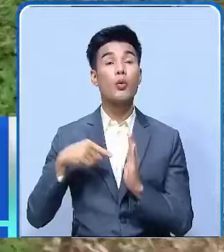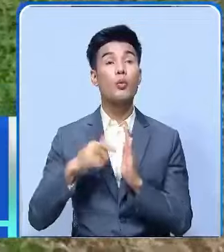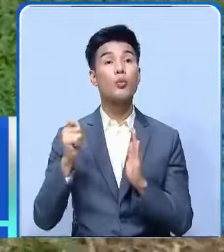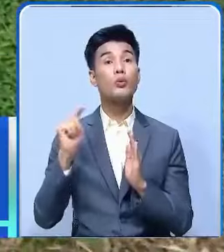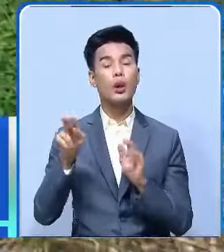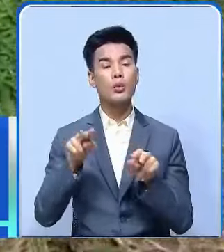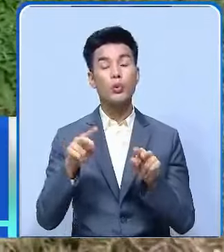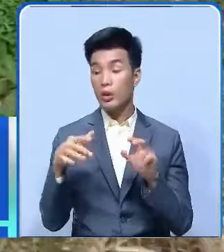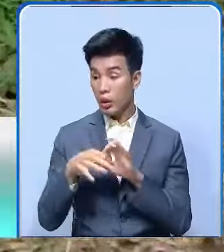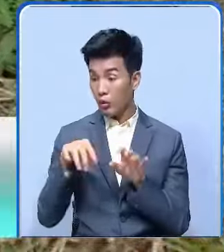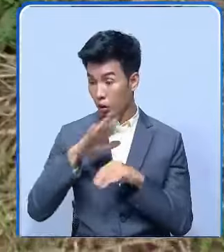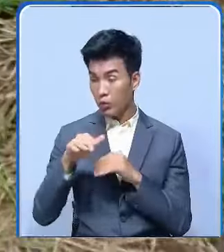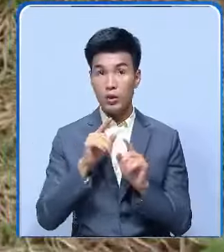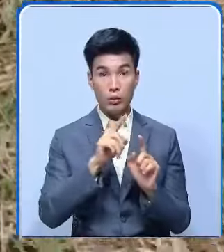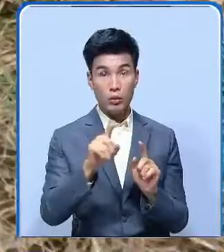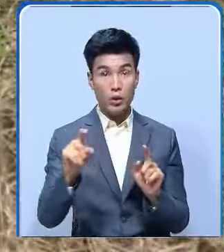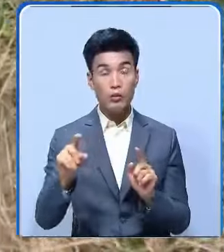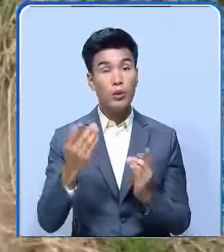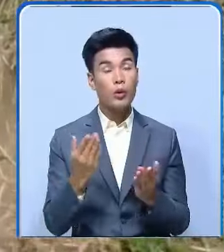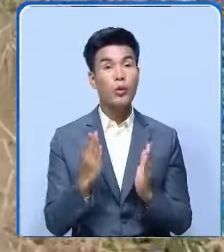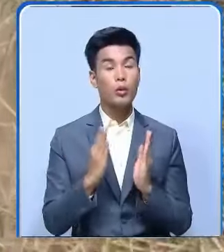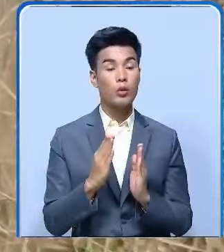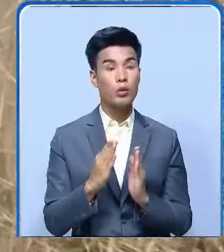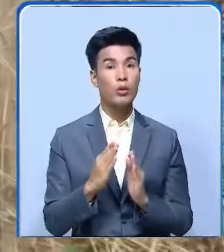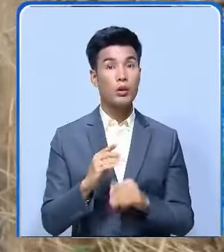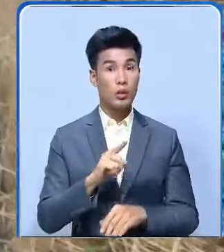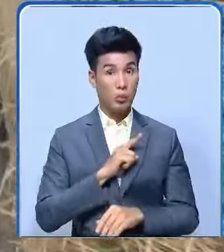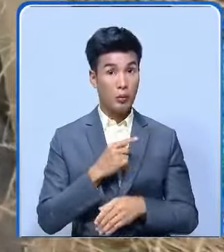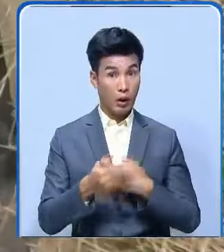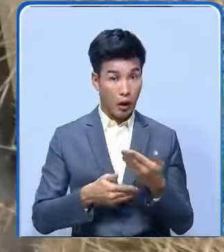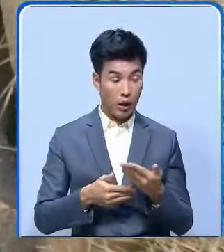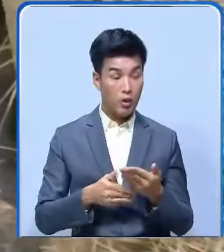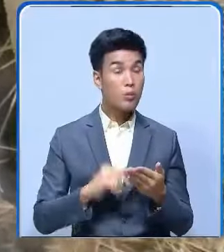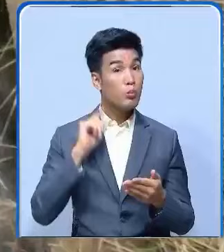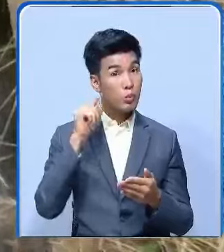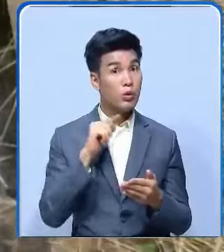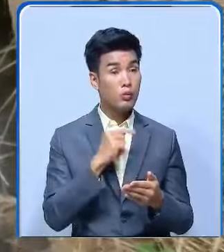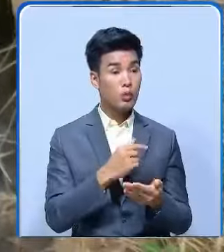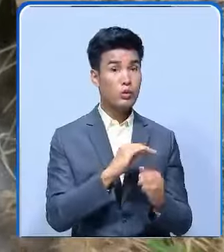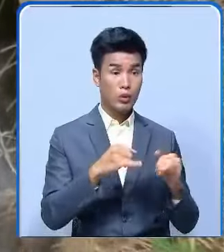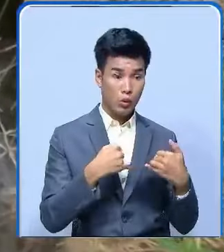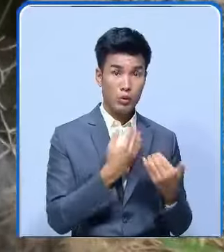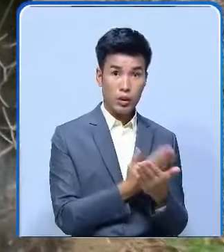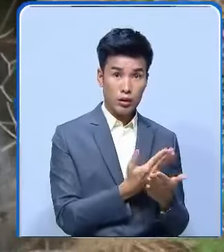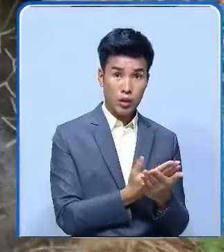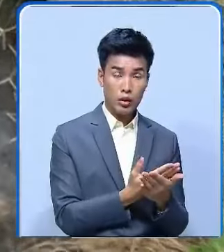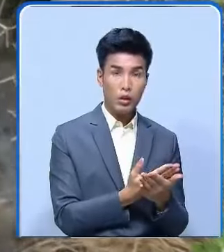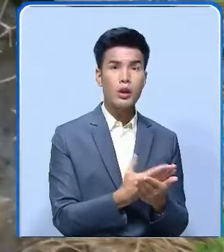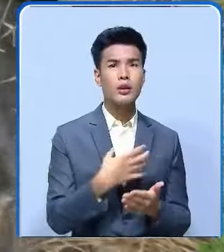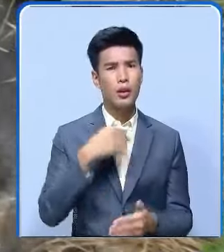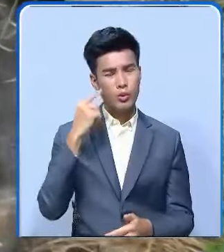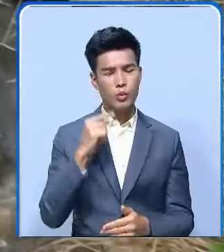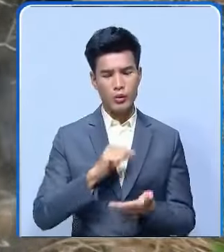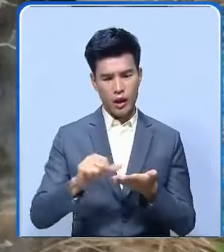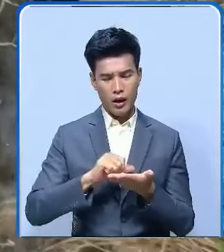องทุกคนมาสอบปากคำไม่ว่าจะเป็นนายธงชัยที่บอกเป็นนายหน้านางสาวสาวิตรีที่บอกว่าเป็นเจ้าของเงินตัวจริงเพื่อจะได้คลี่คล